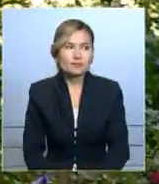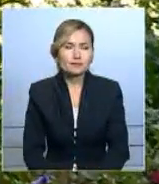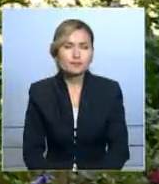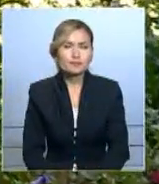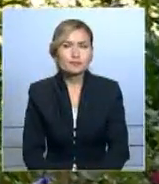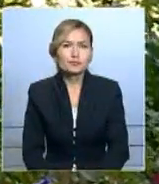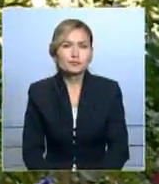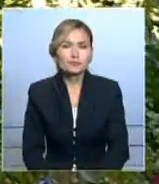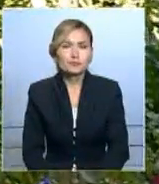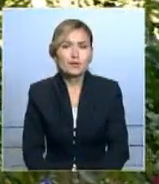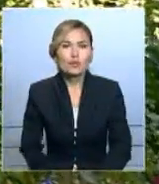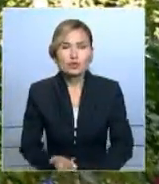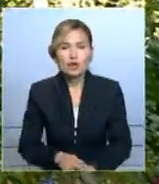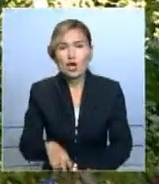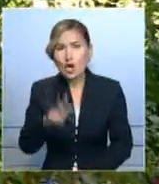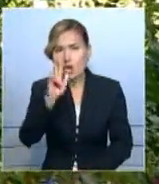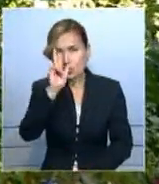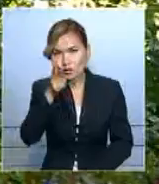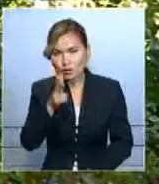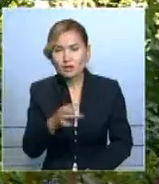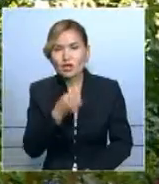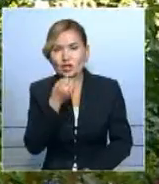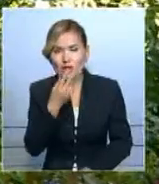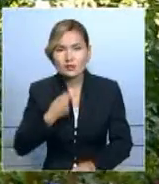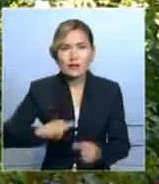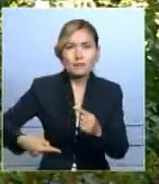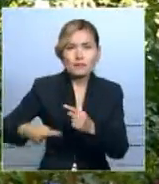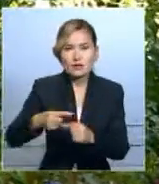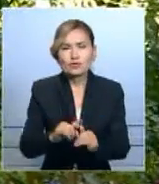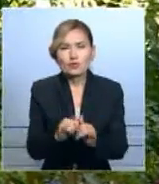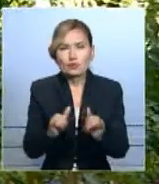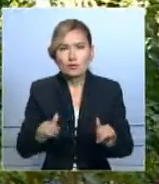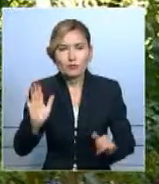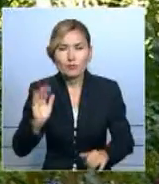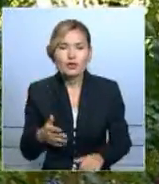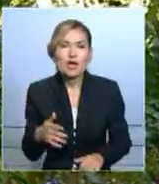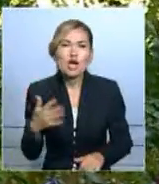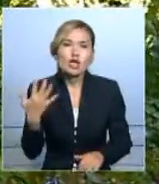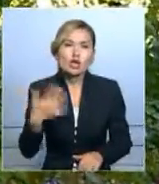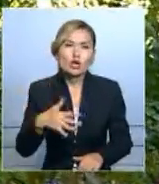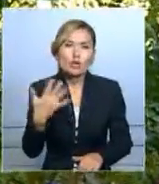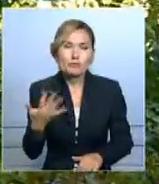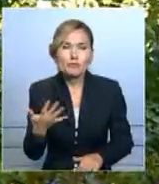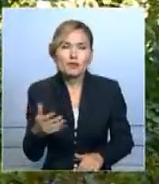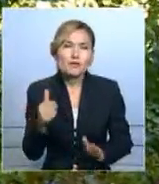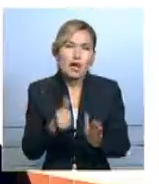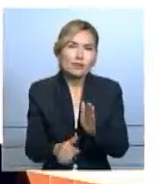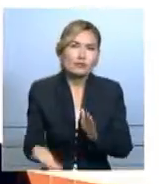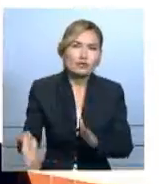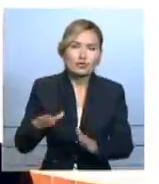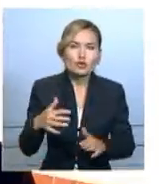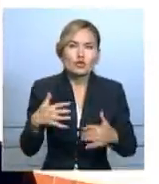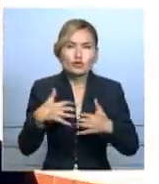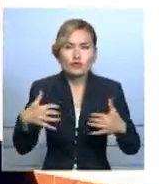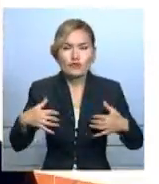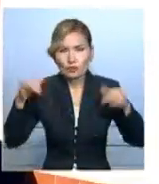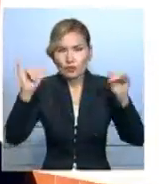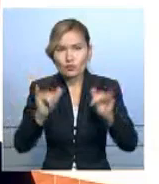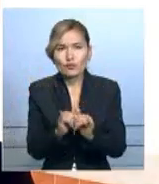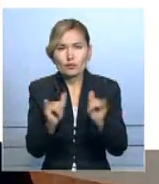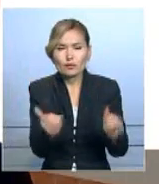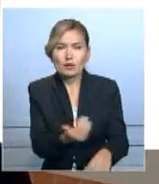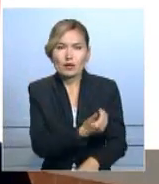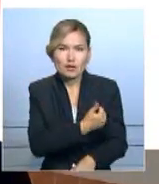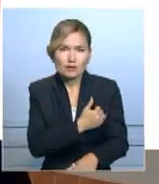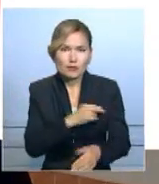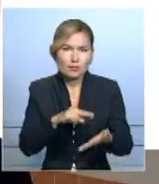нәсіп етсе 3 жылда осы малдың басын 55-60 басқа жеткізуін жоспарлап отырмын. Пилоттық облыстың біреуі